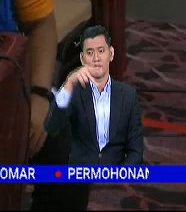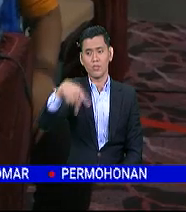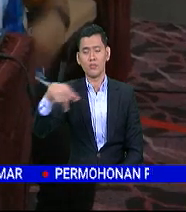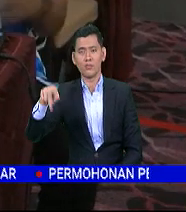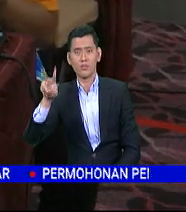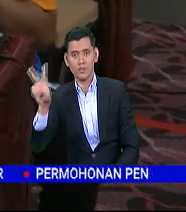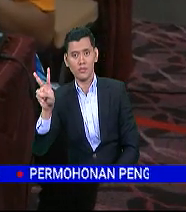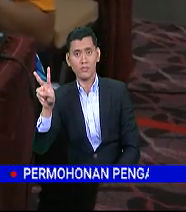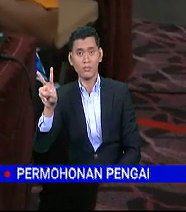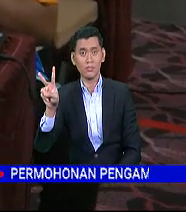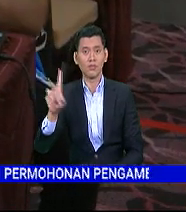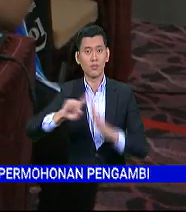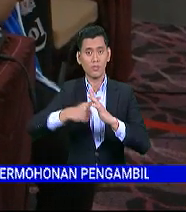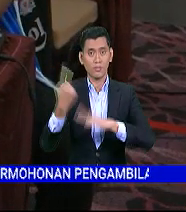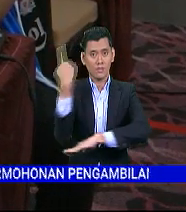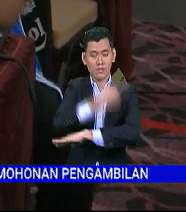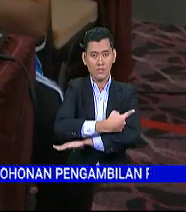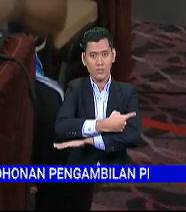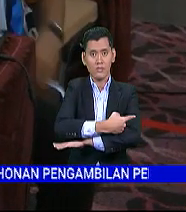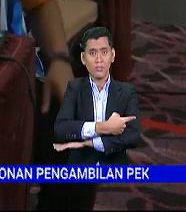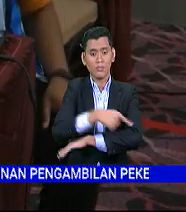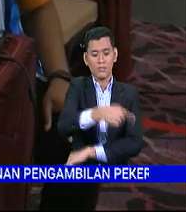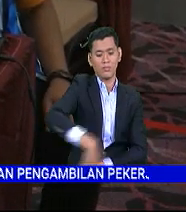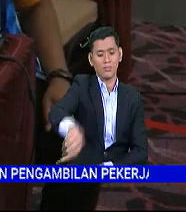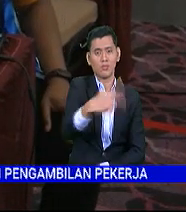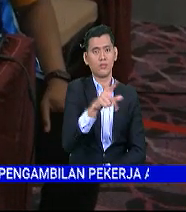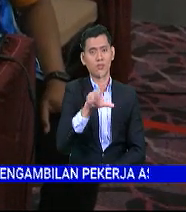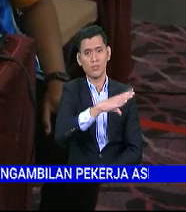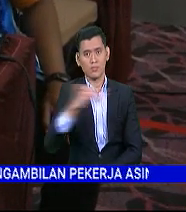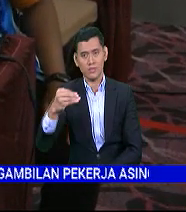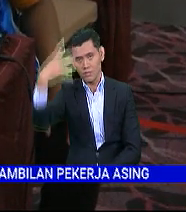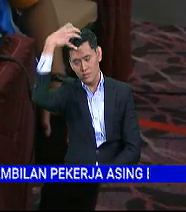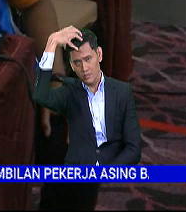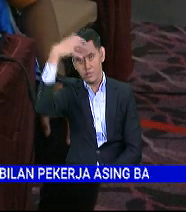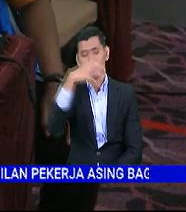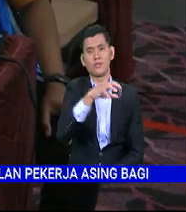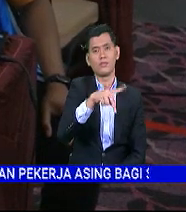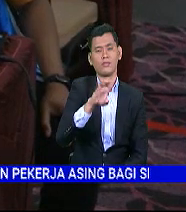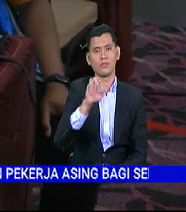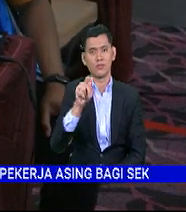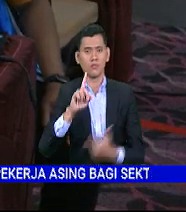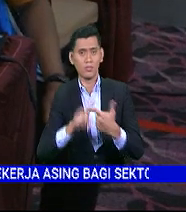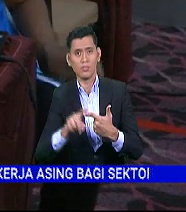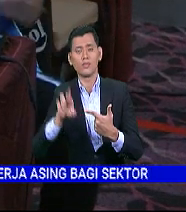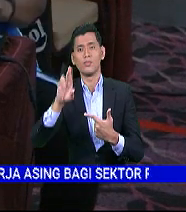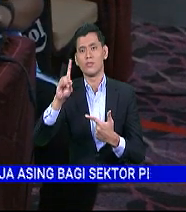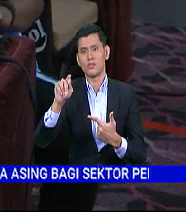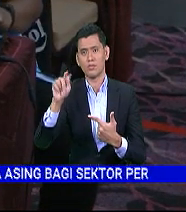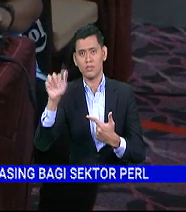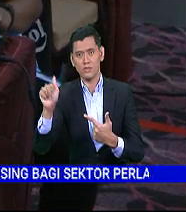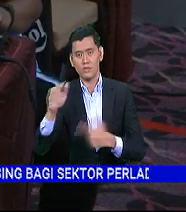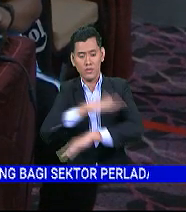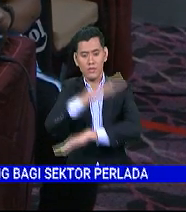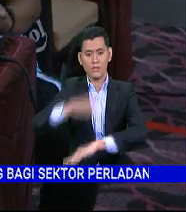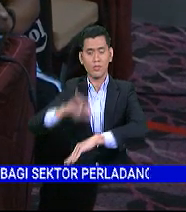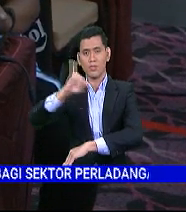yang mula beroperasi hari ini di Lembah Kelang ialah PPV World Trade Center Kuala Lumpur, PPV Aziata Arena Bukit Jalil dan